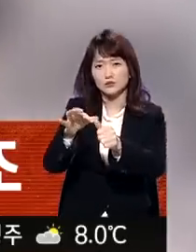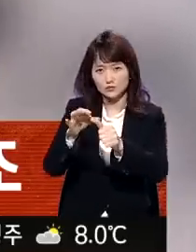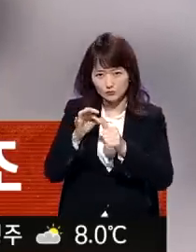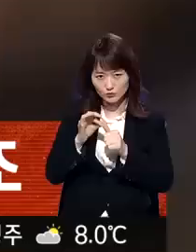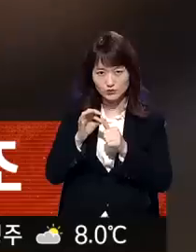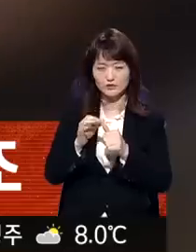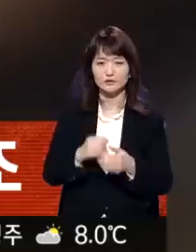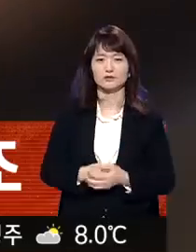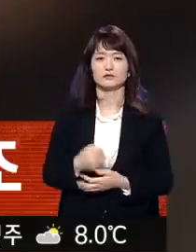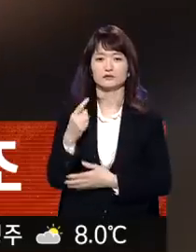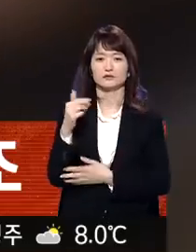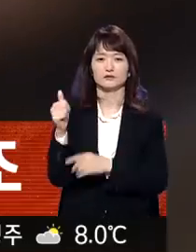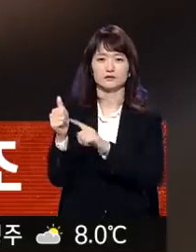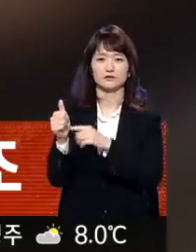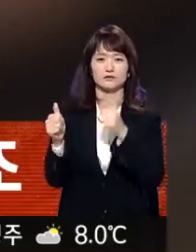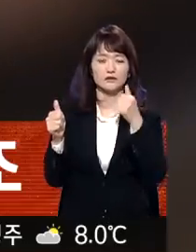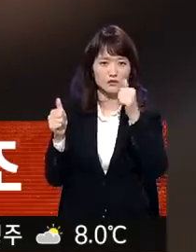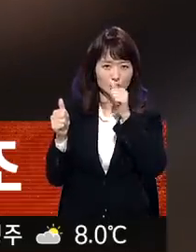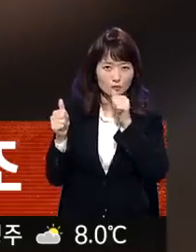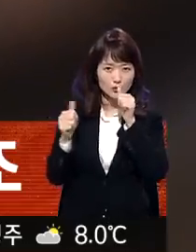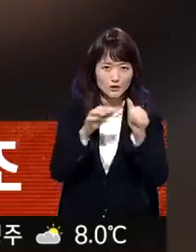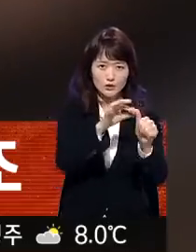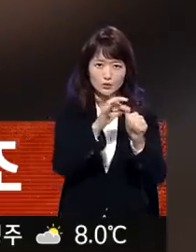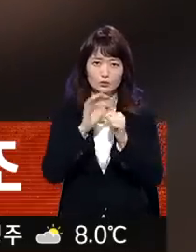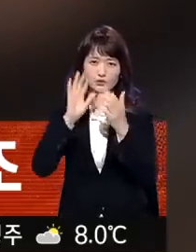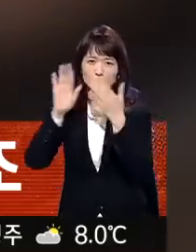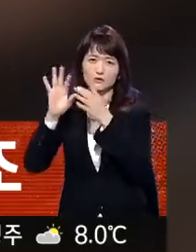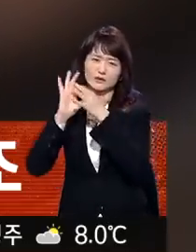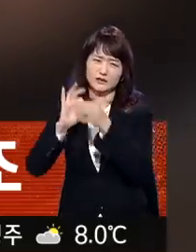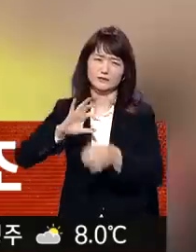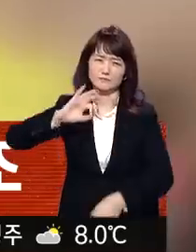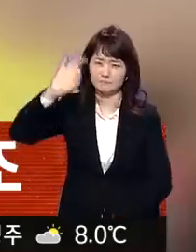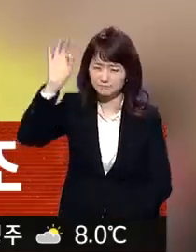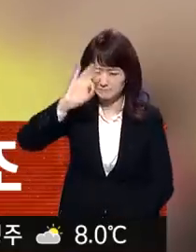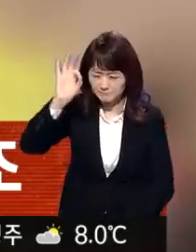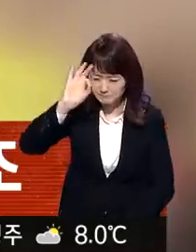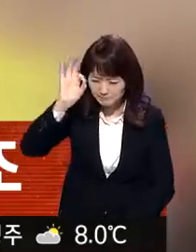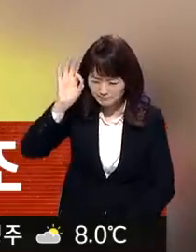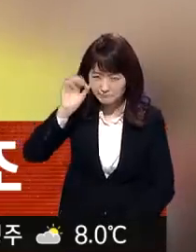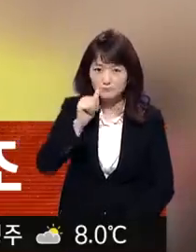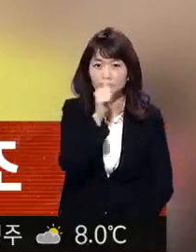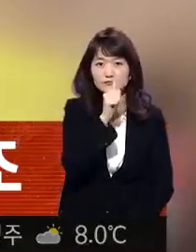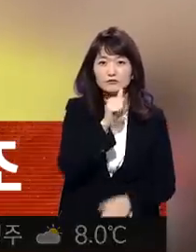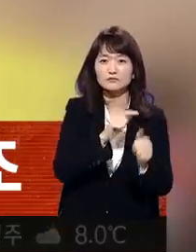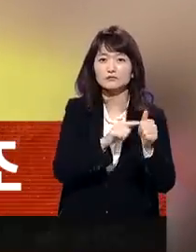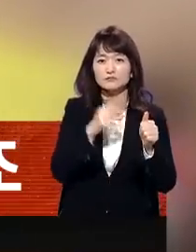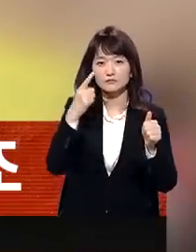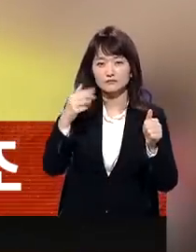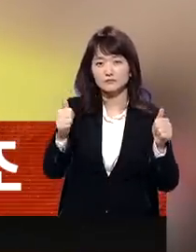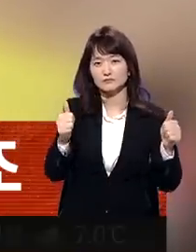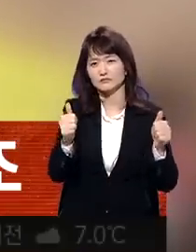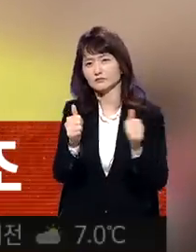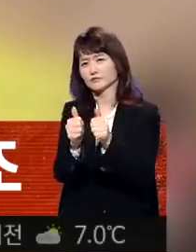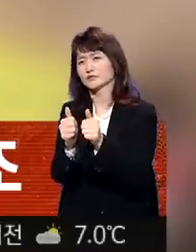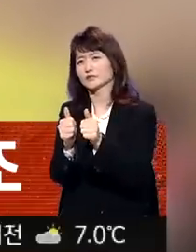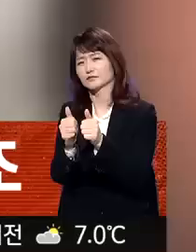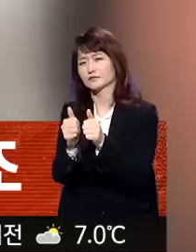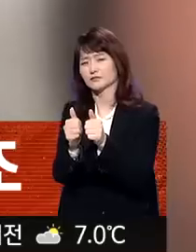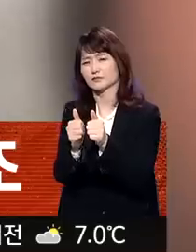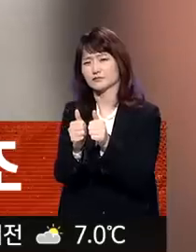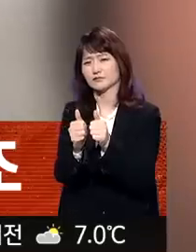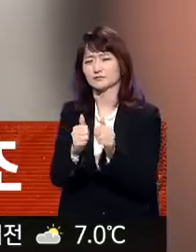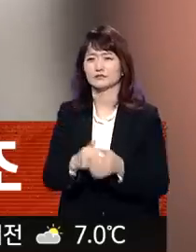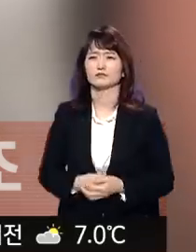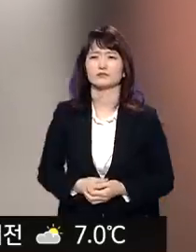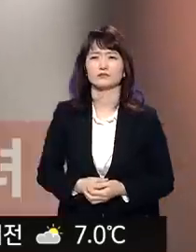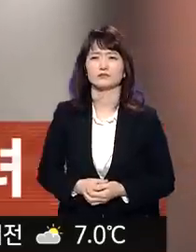되었습니다. 소방관은 고양이 구조 이후에도 계속 수색을 이어갔는데요. 고양이가 소방관의 곁을 떠나지 않았다고 합니다.